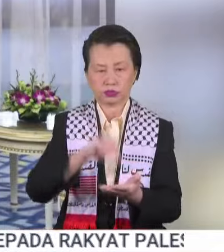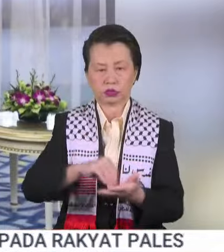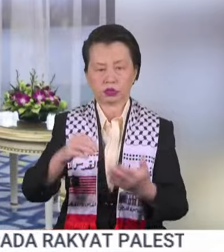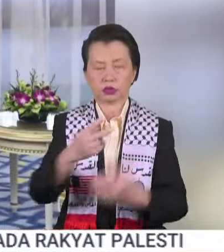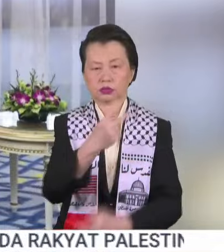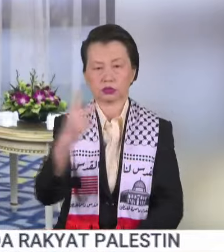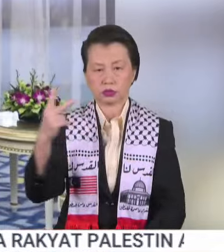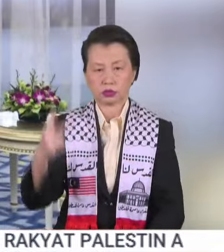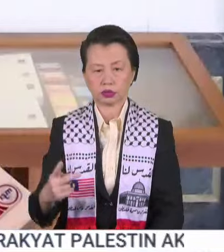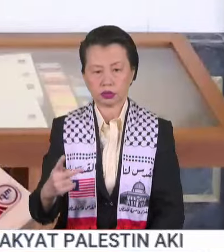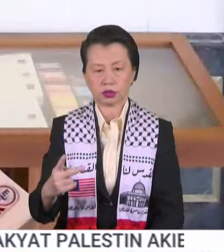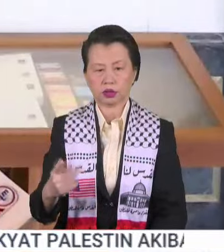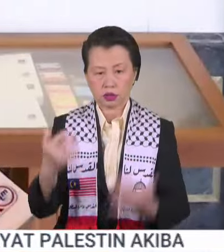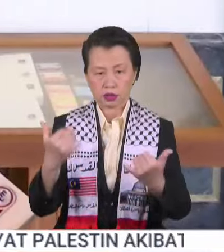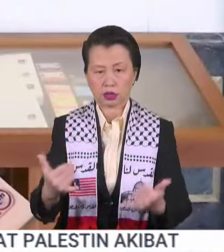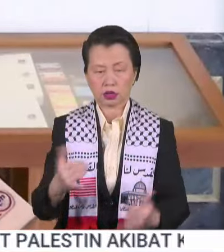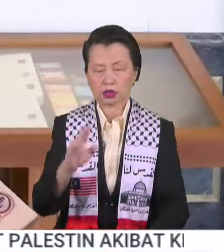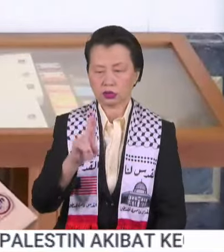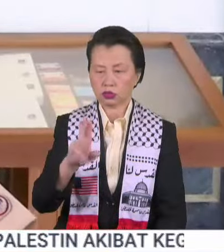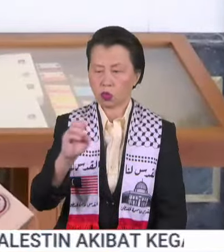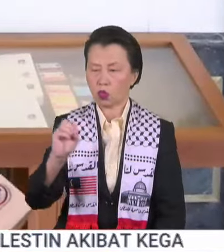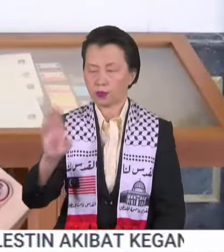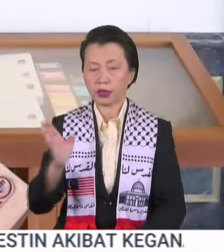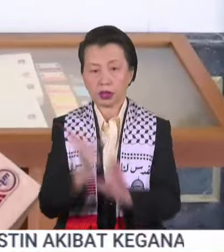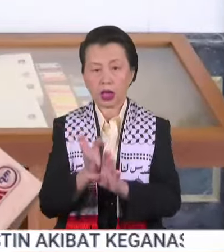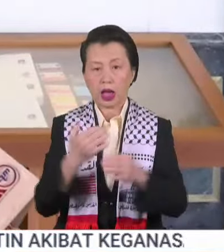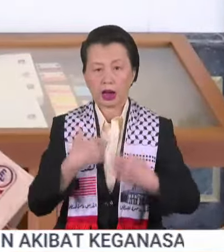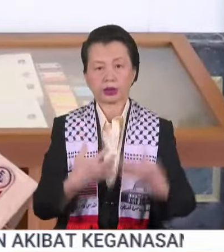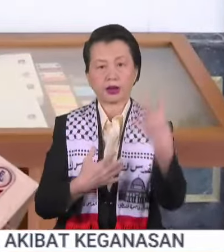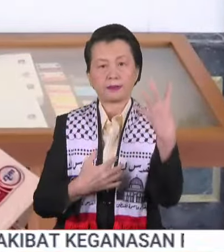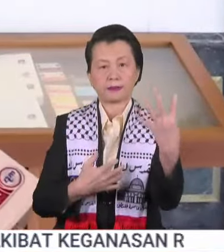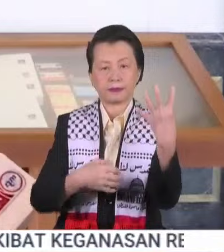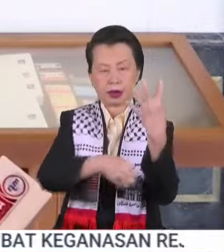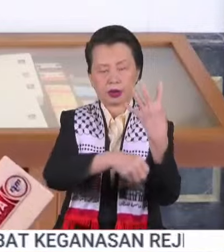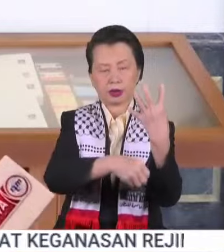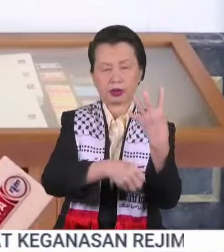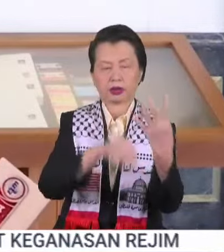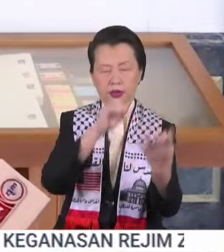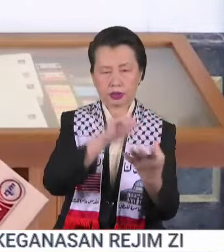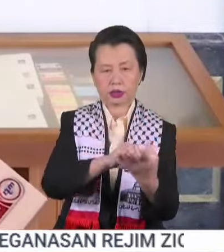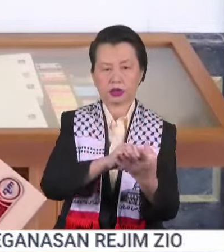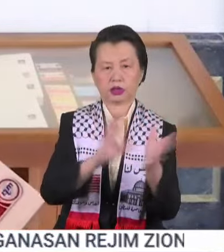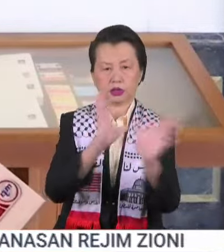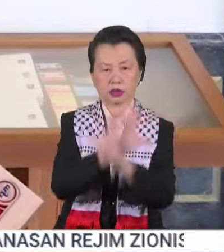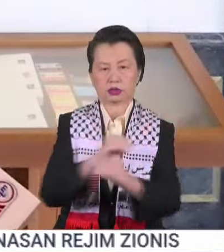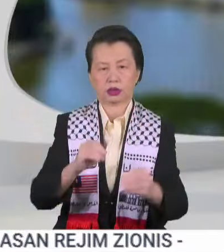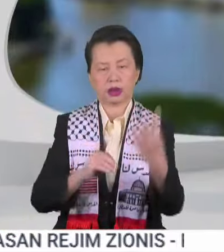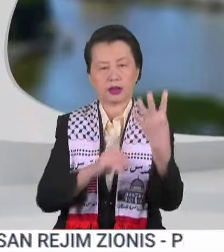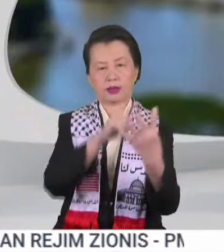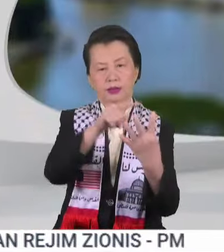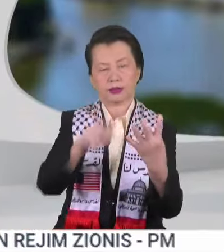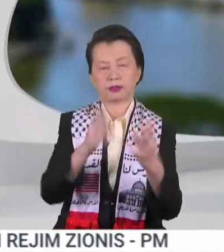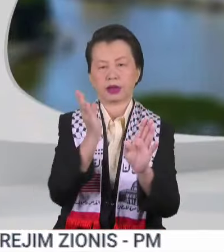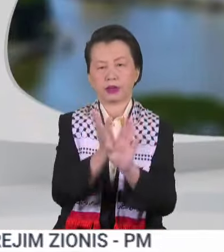di Kuching. Setakat ini UOB mempunyai 4 cawangan bank di seluruh Sarawak.